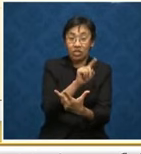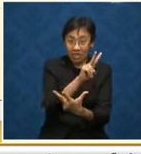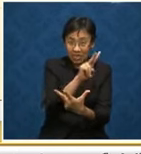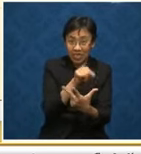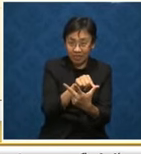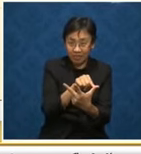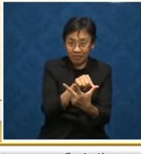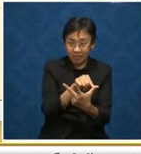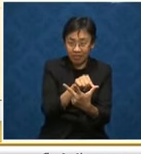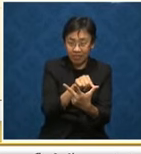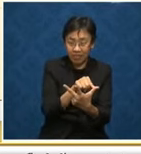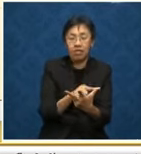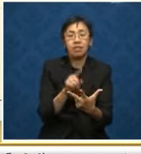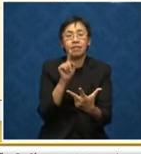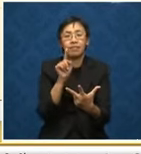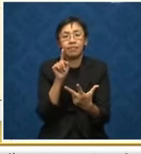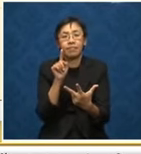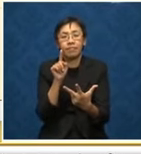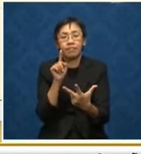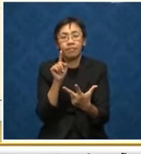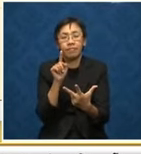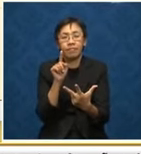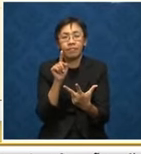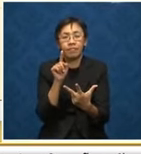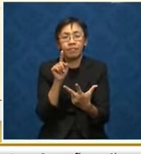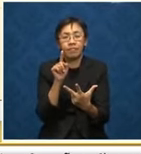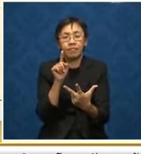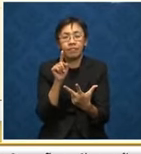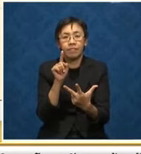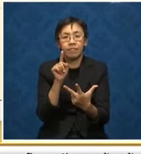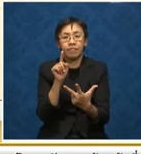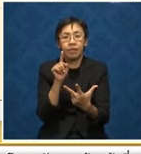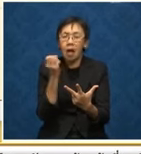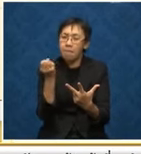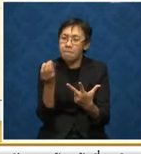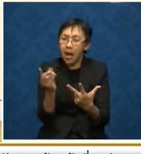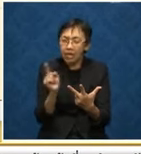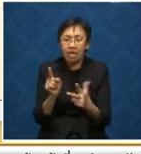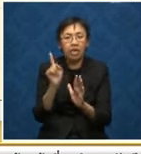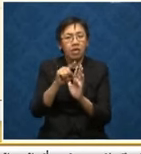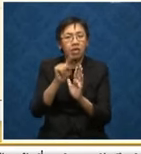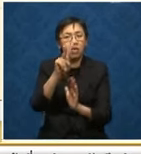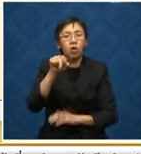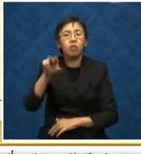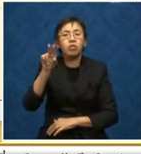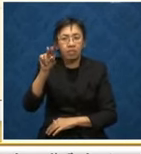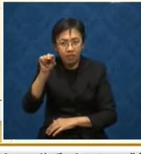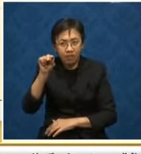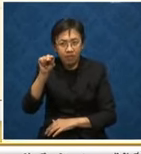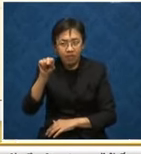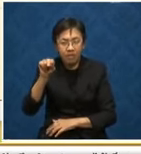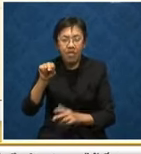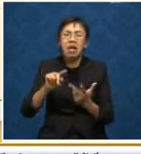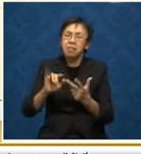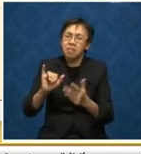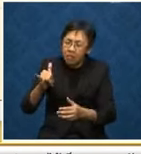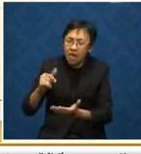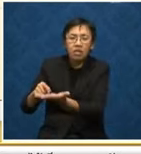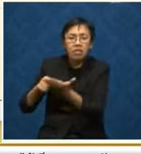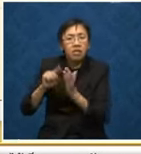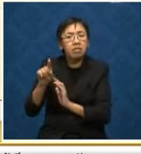แล้วครับกับเสนอเป็นส่วนใหญ่ก็คือ2นาทีครึ่งกับมีบางท่านเสนอ3น